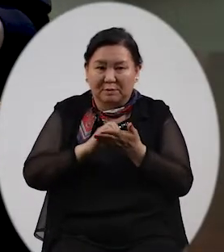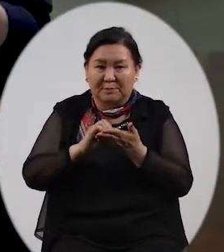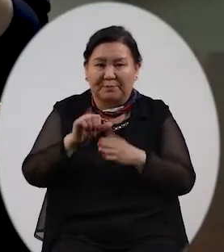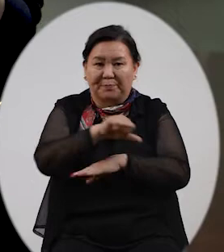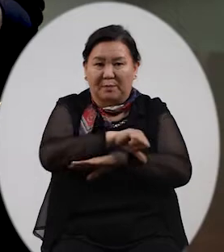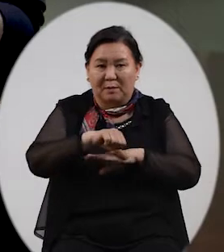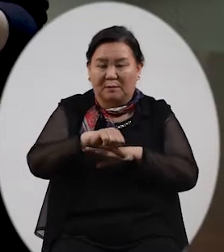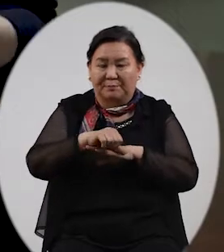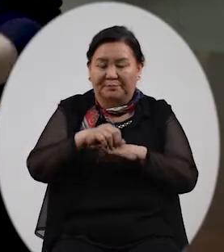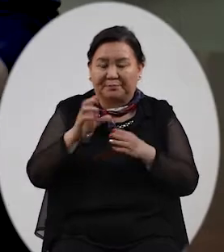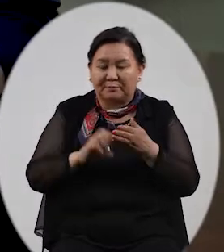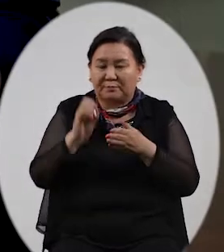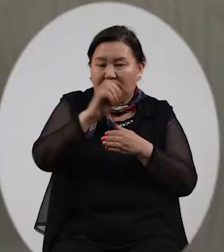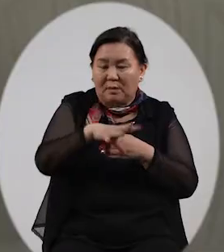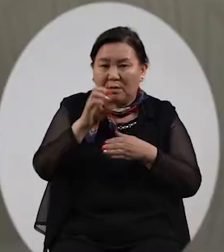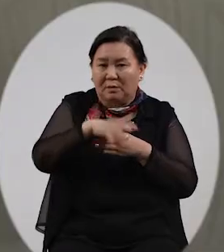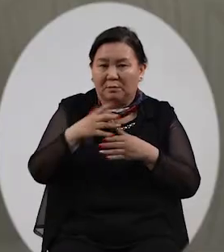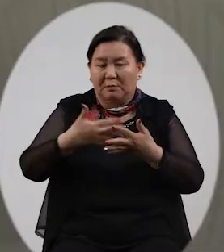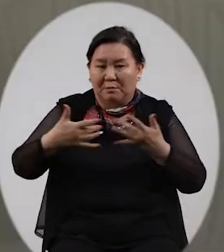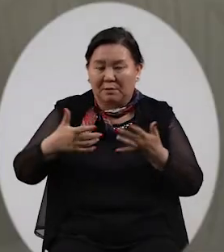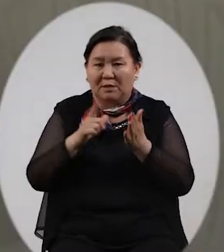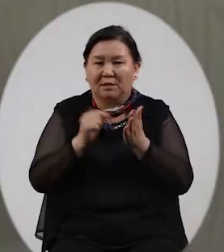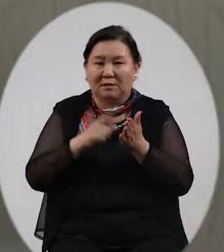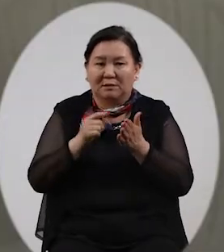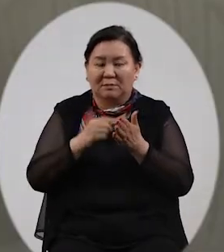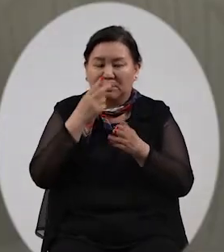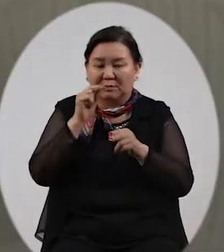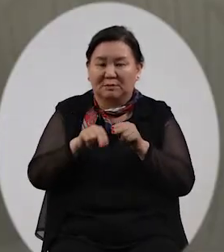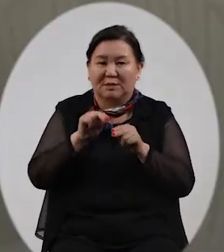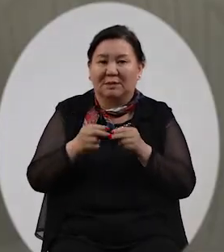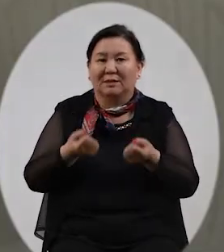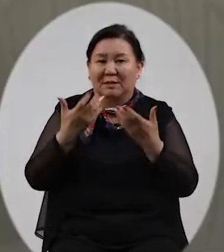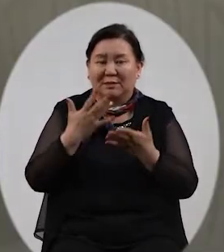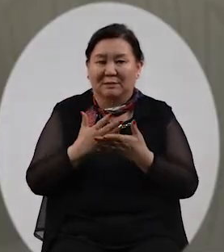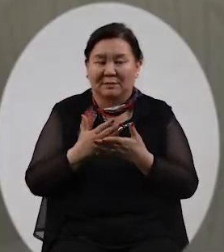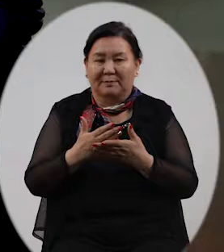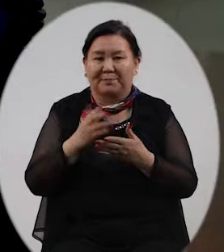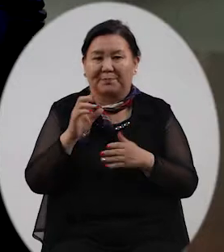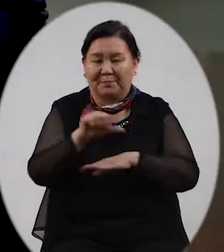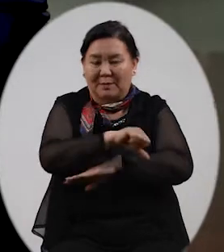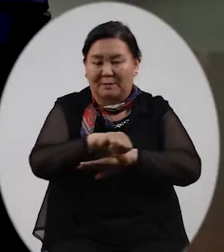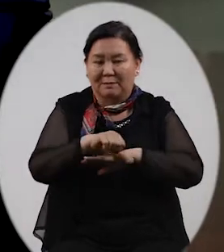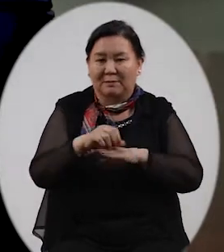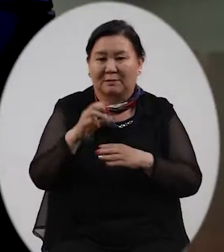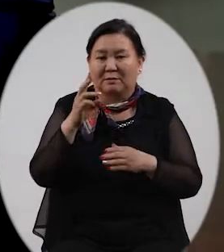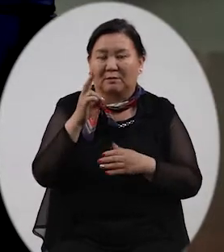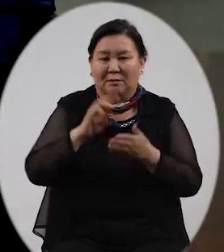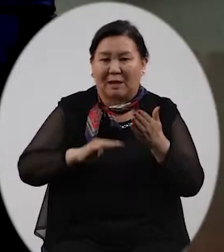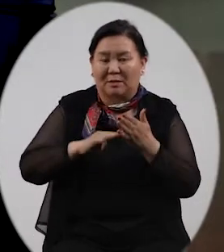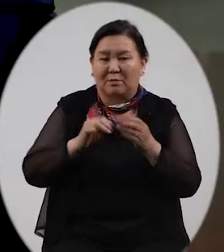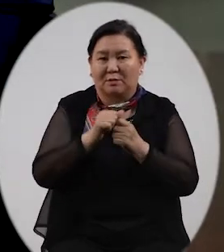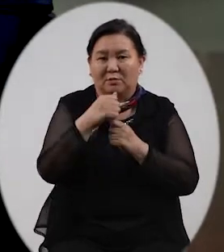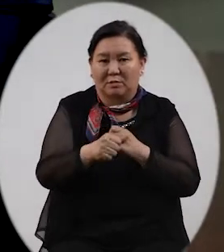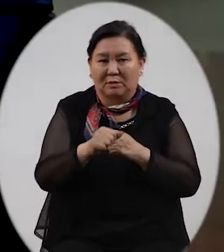гайлын гайлаар орсон бараа бүтээгдэхүүнийг шаарлагтай тохиолдолд шалгах ийм асуудлууд гардаг. За мөн бас ногдуулсан татварыг төлөх